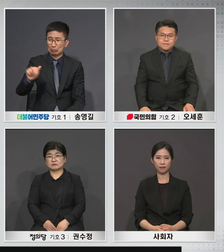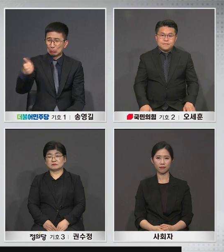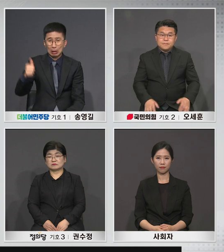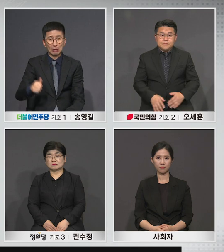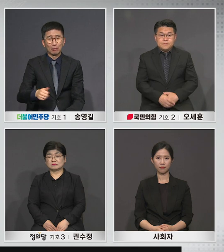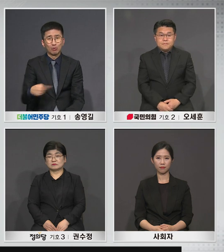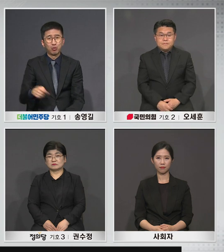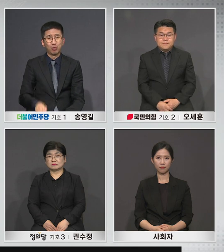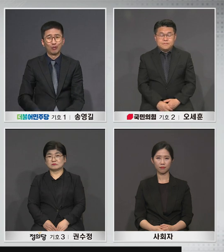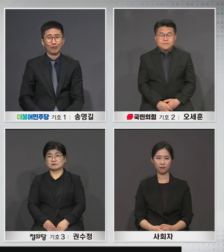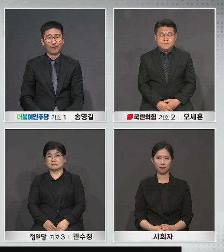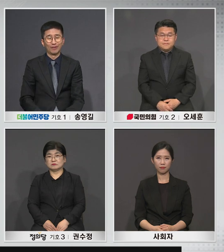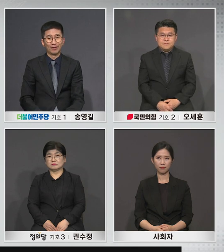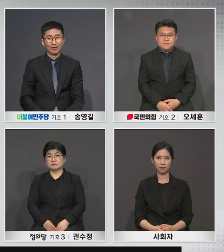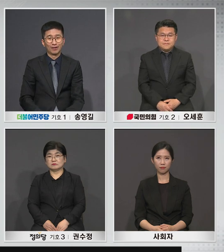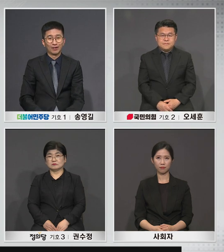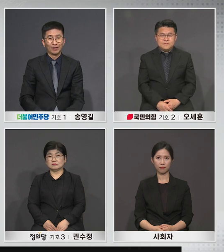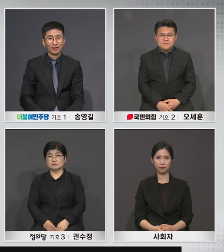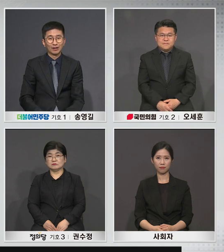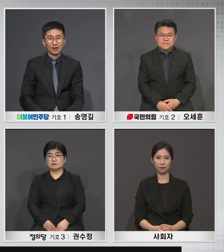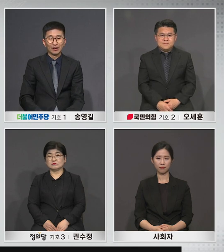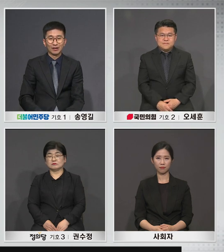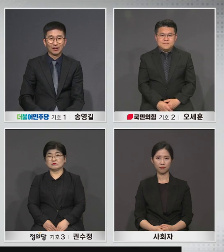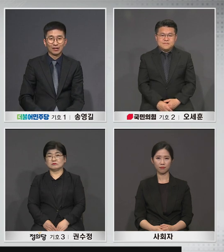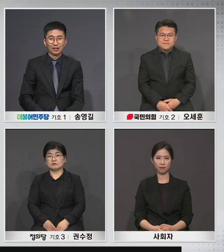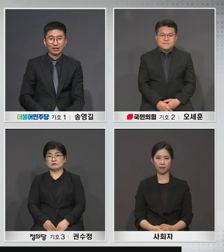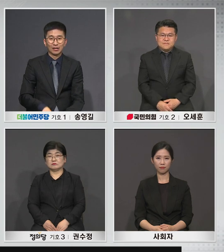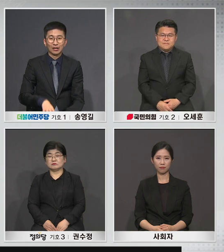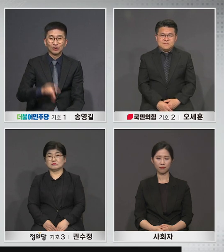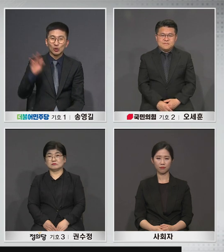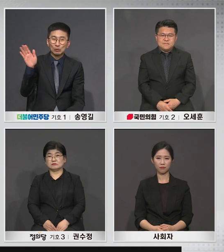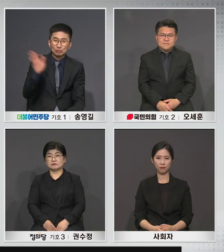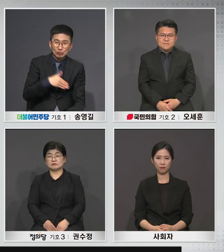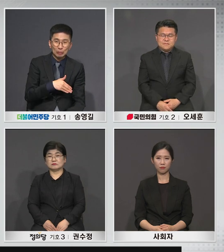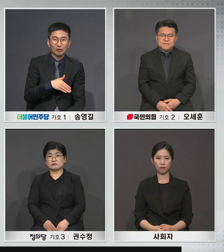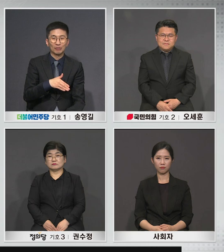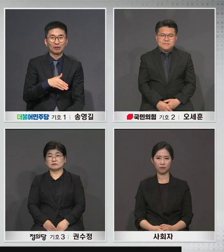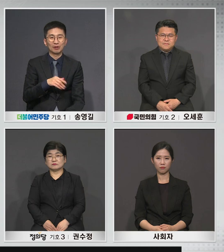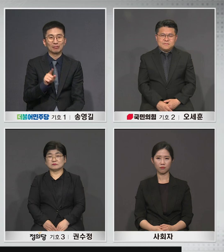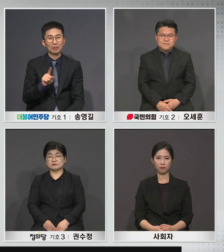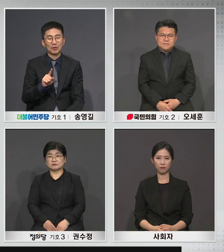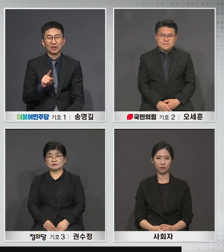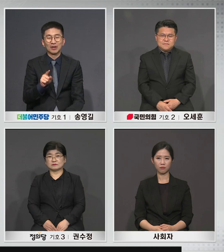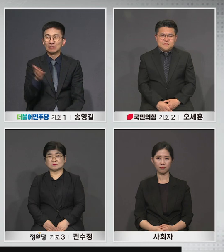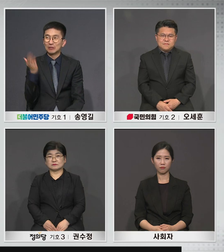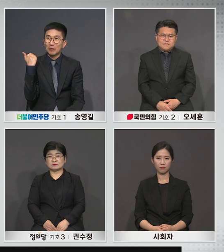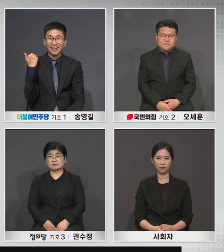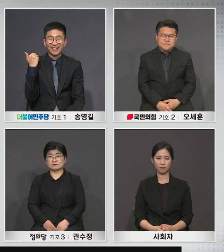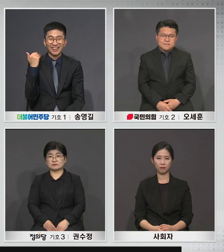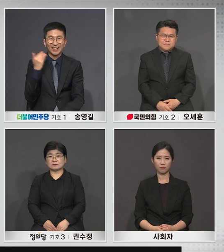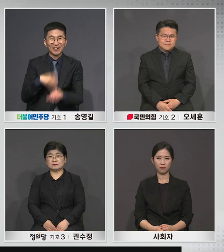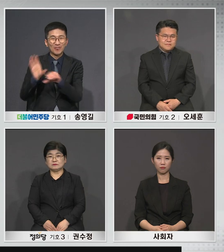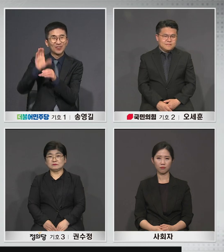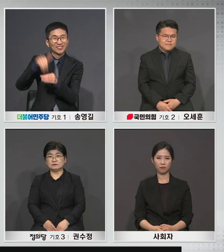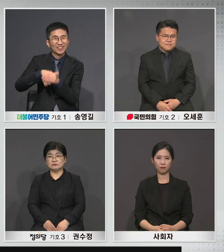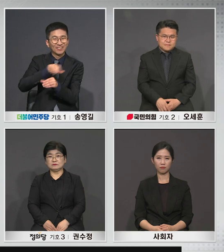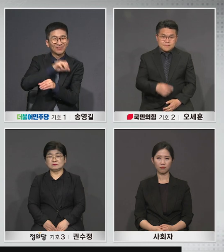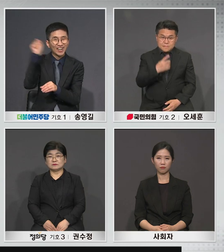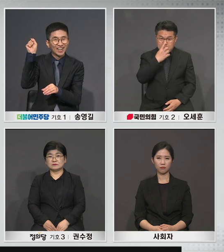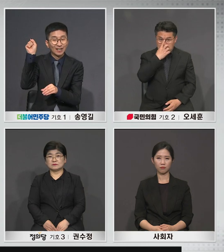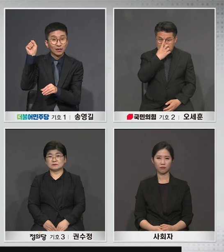지금 처음부터 익숙하게라는 이름으로 지난 보궐선거 때 당선된 시장께서